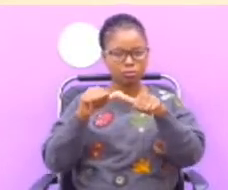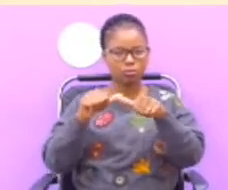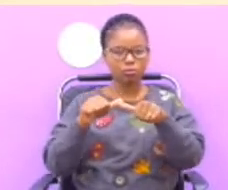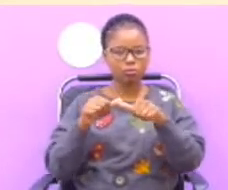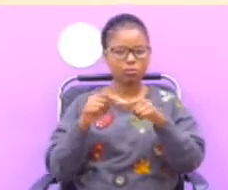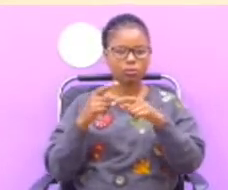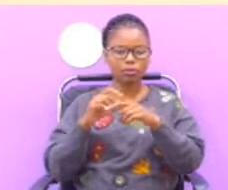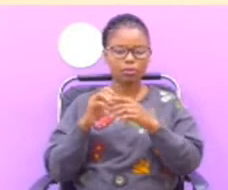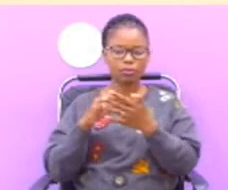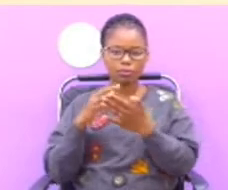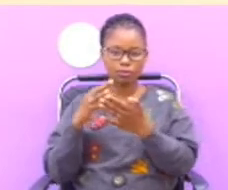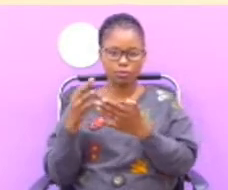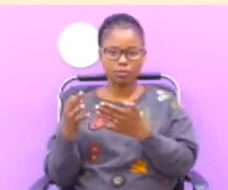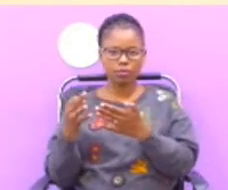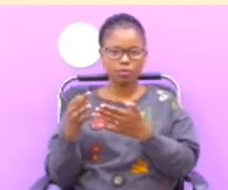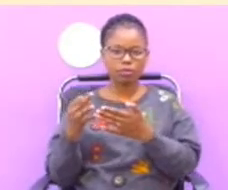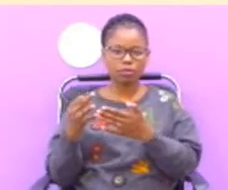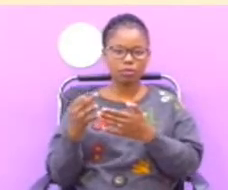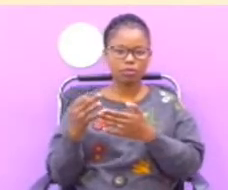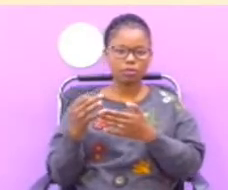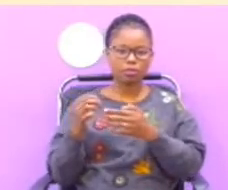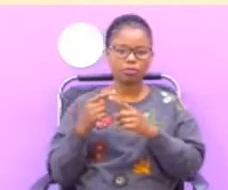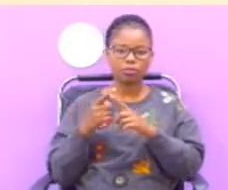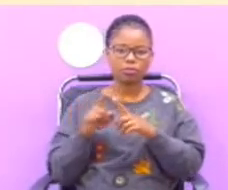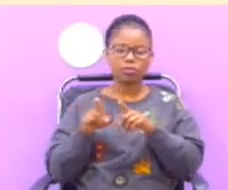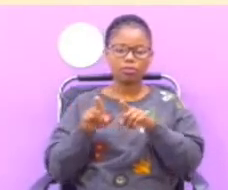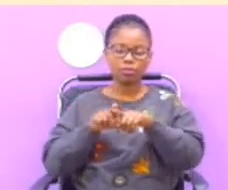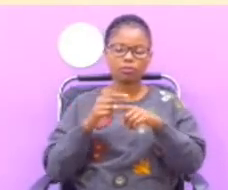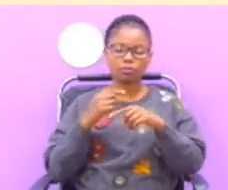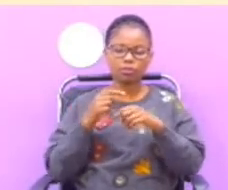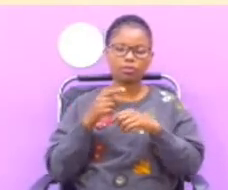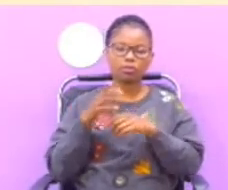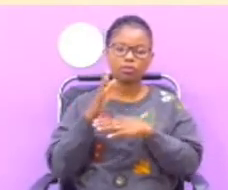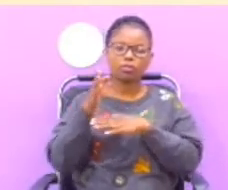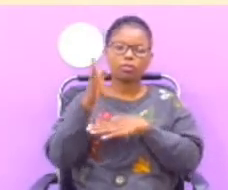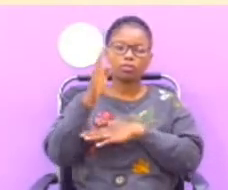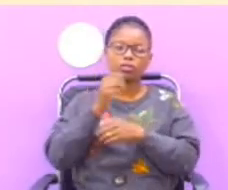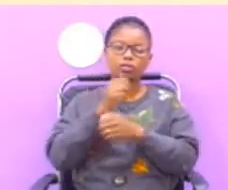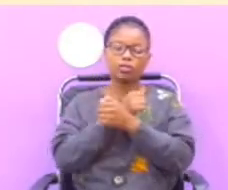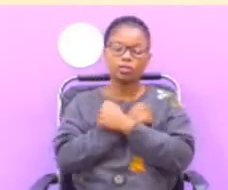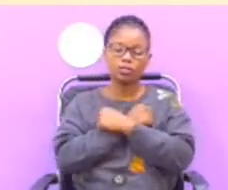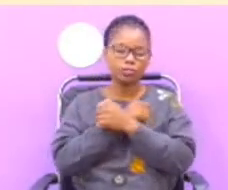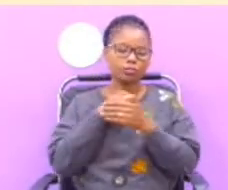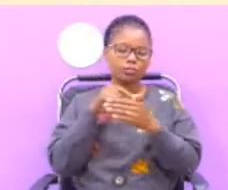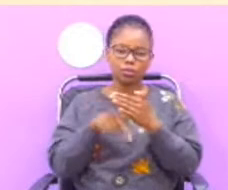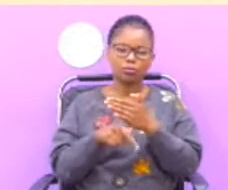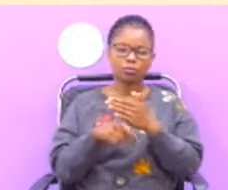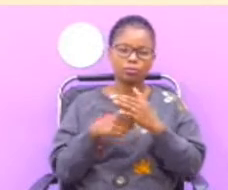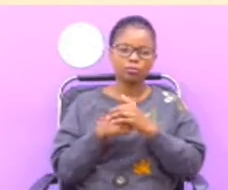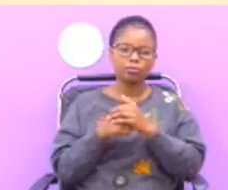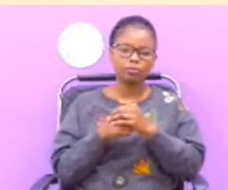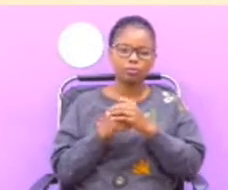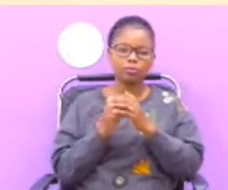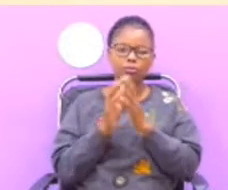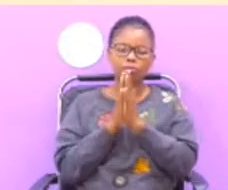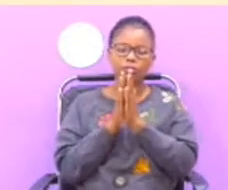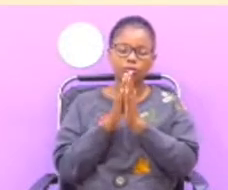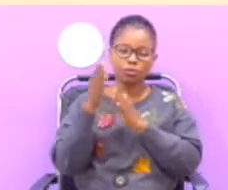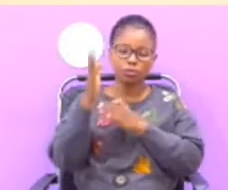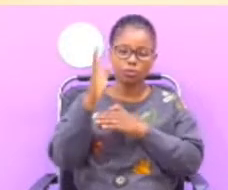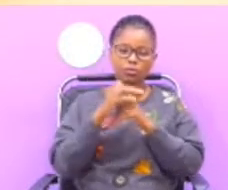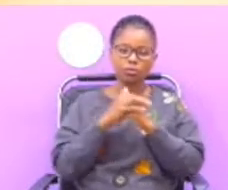kali ithwe nitumwirite ngai no amwendete mwathani aroto yuiriratha bwana asifiwe